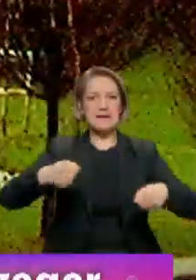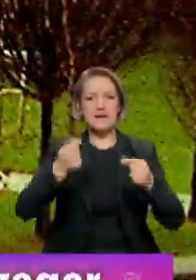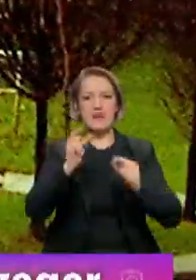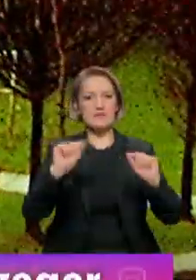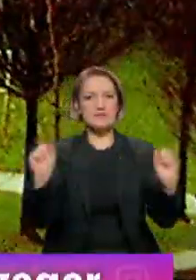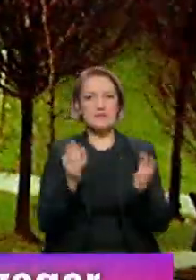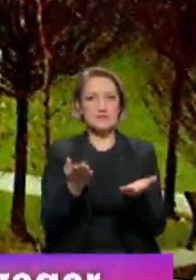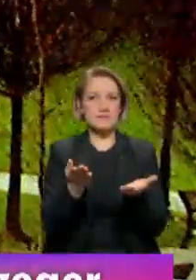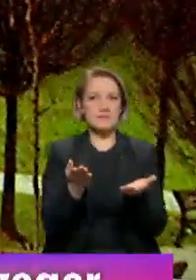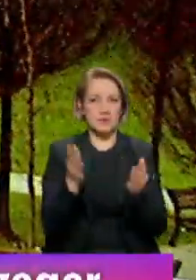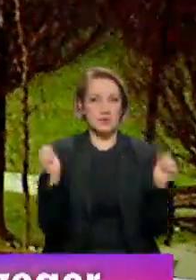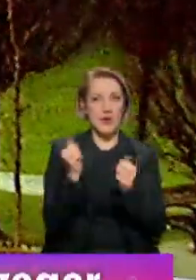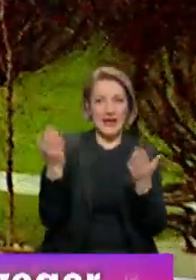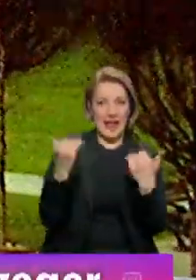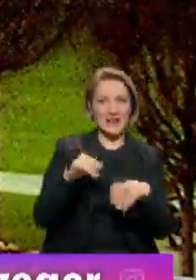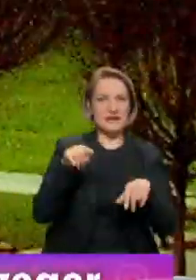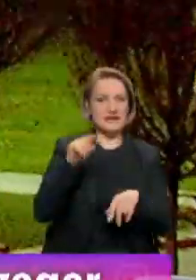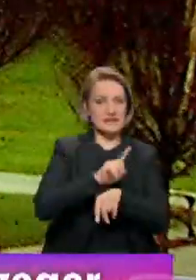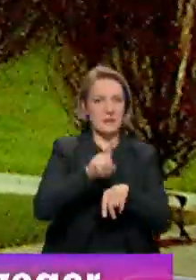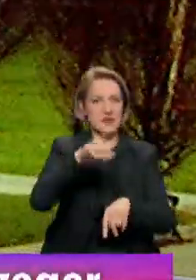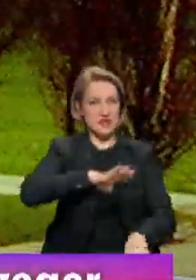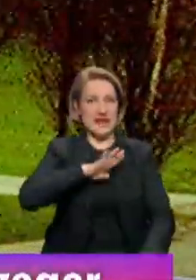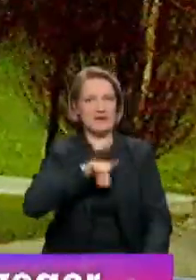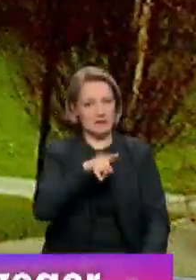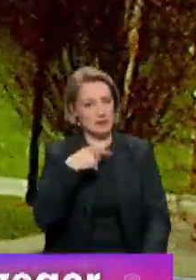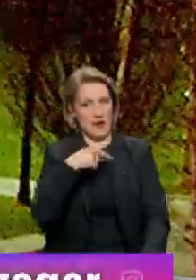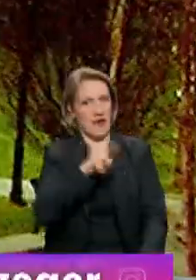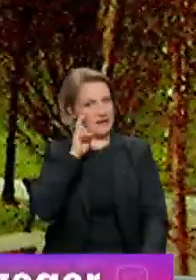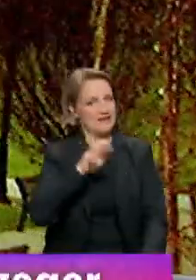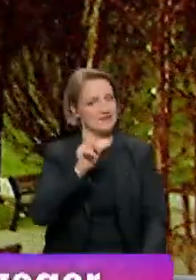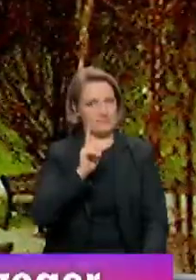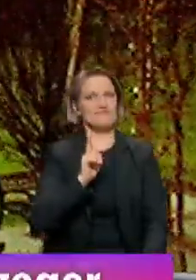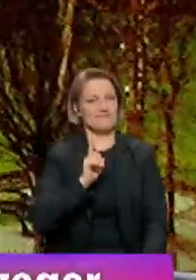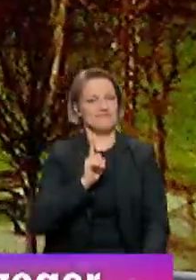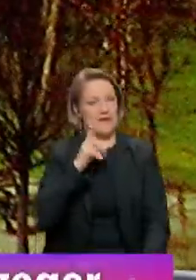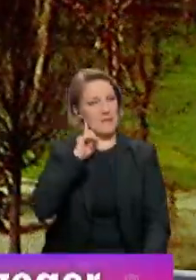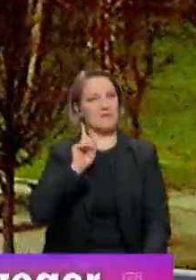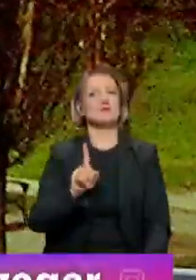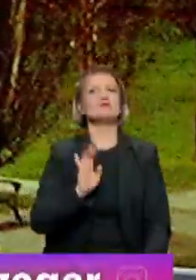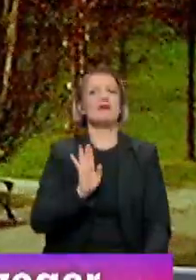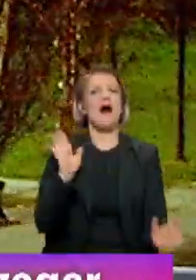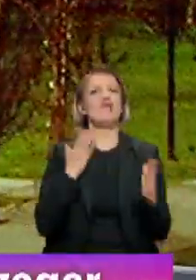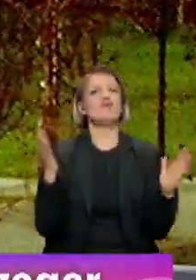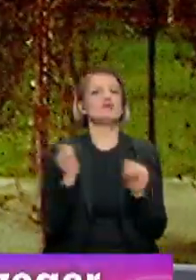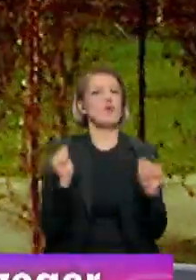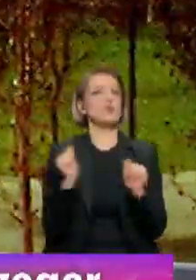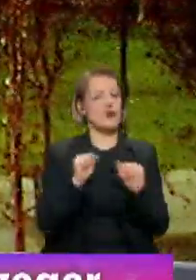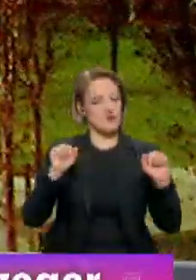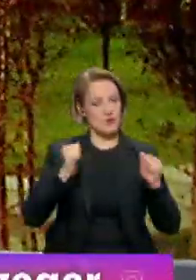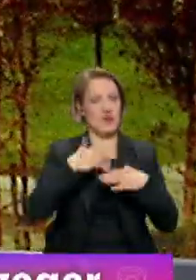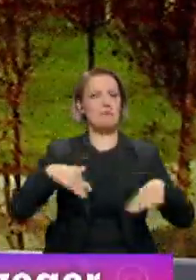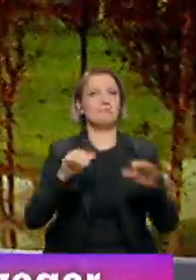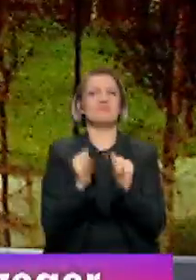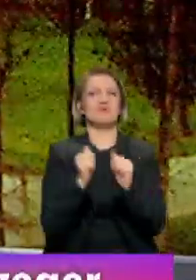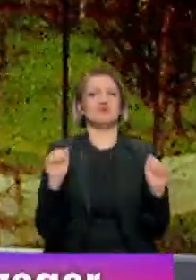etiketleri soğuk geldiği zaman şikayet ederseniz bunları Hatırlatırım yalnız haberiniz olsun hava soğuyacak üşüyeceğiz